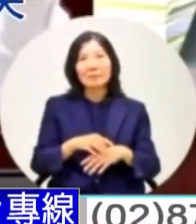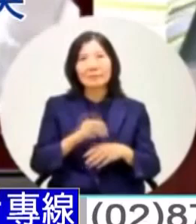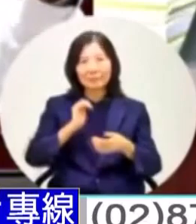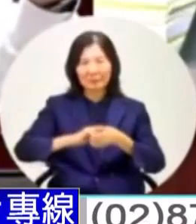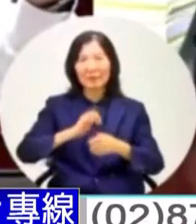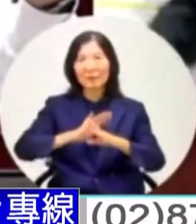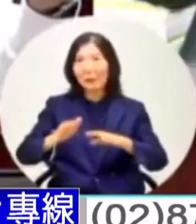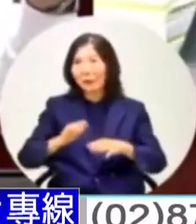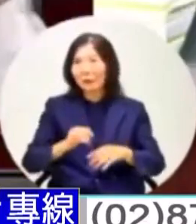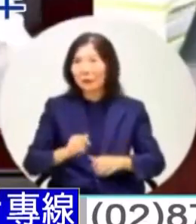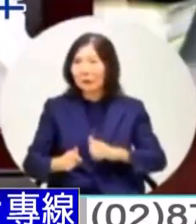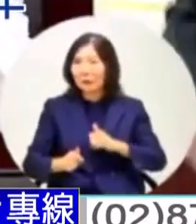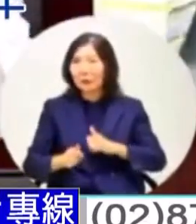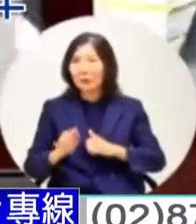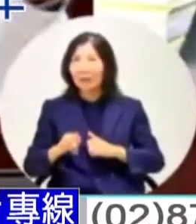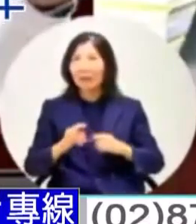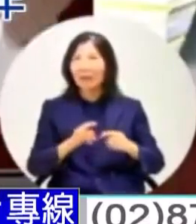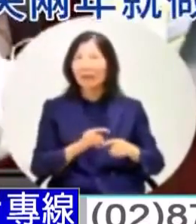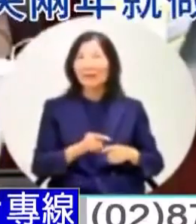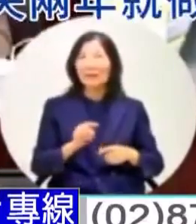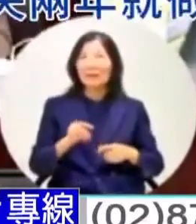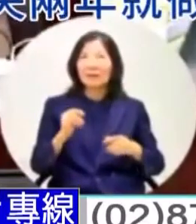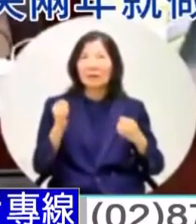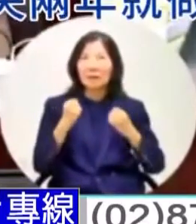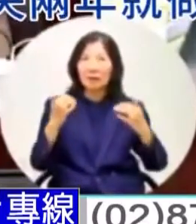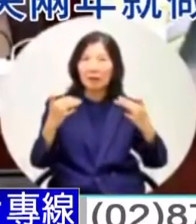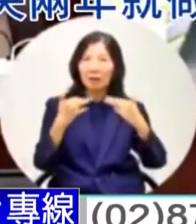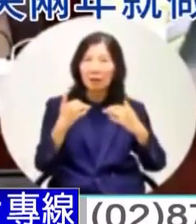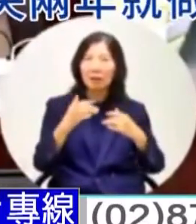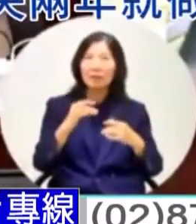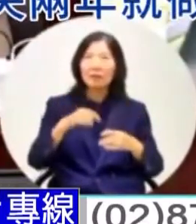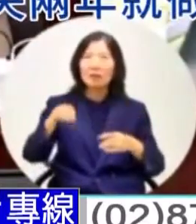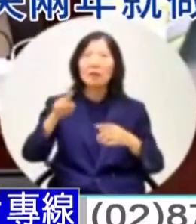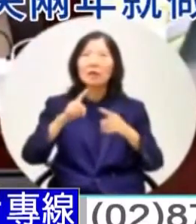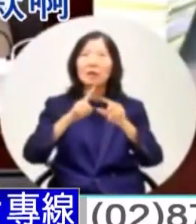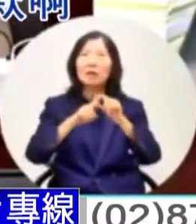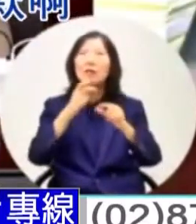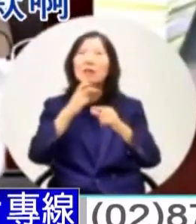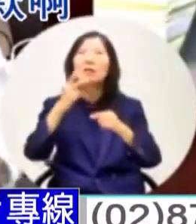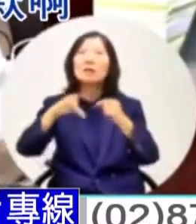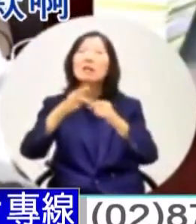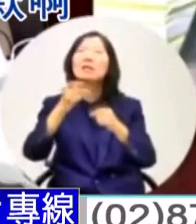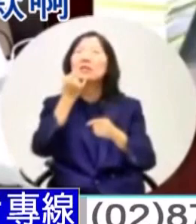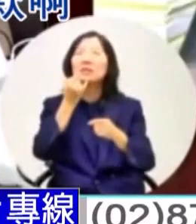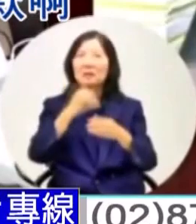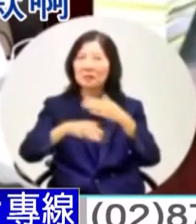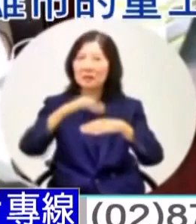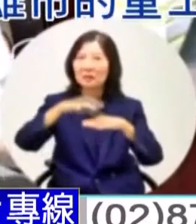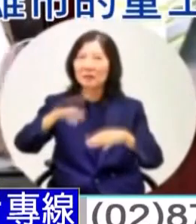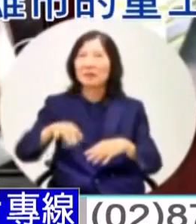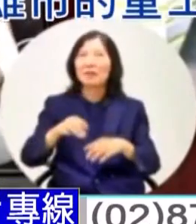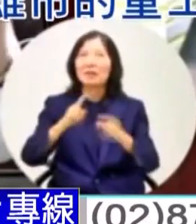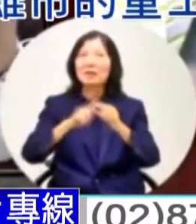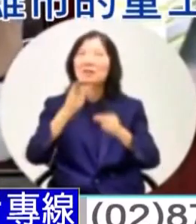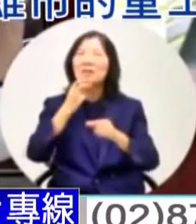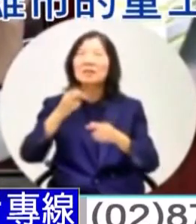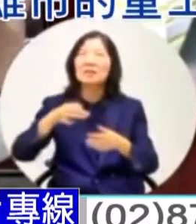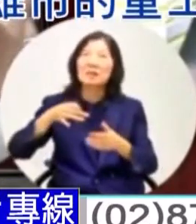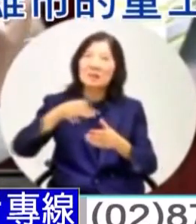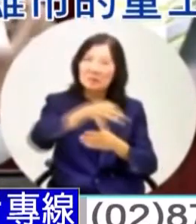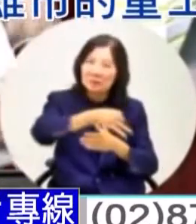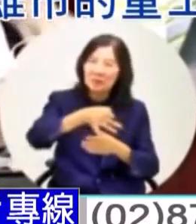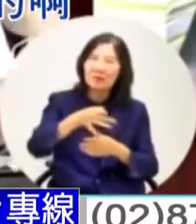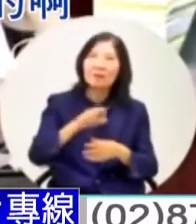为冷气机需要的电量比较大，要额外的电，不然会跳电。 对，所以另外要接一些新的电源，或者把电路扩张，然后甚至还